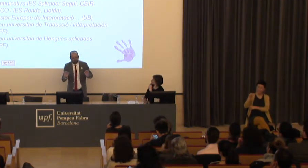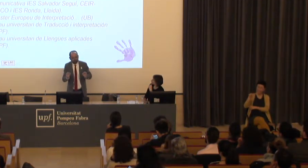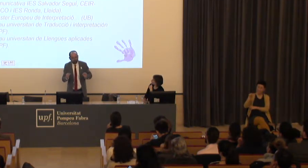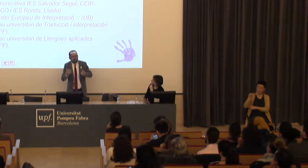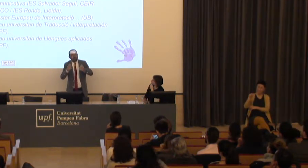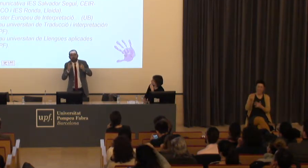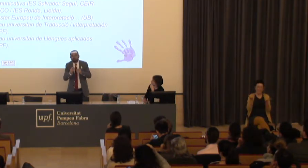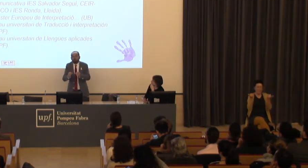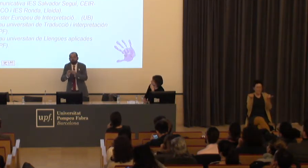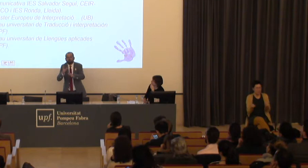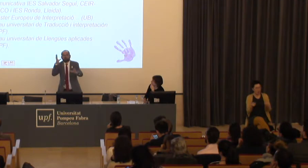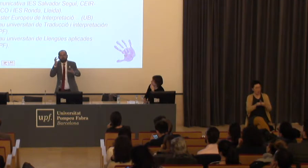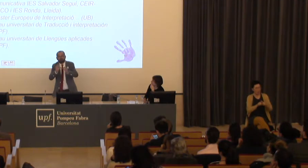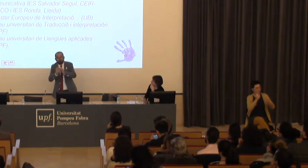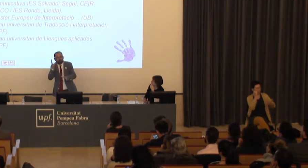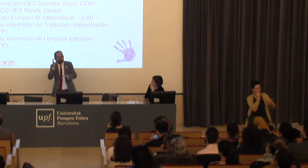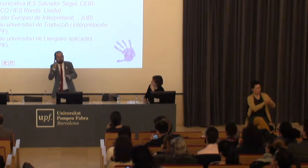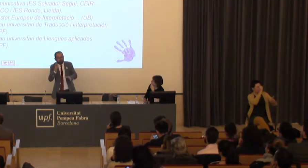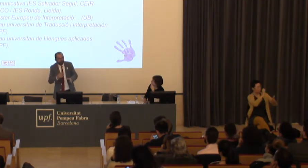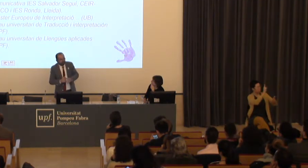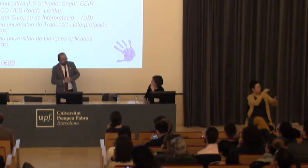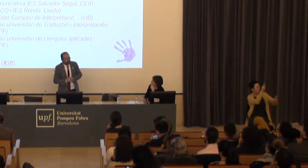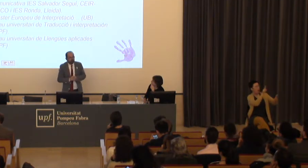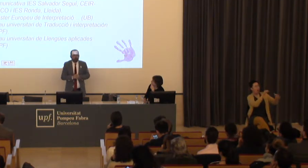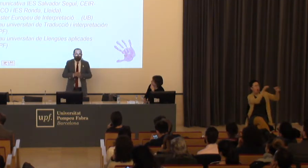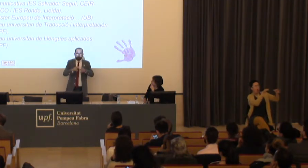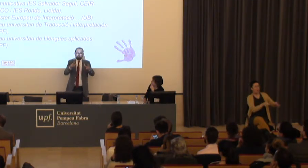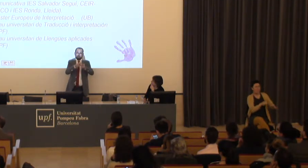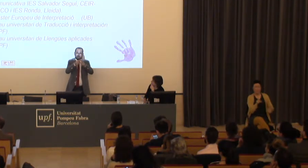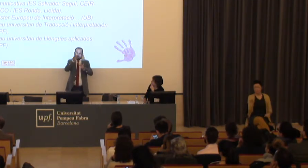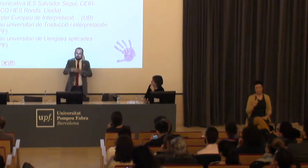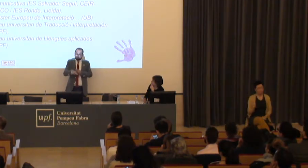No, encara no s'ha reconegut oficialment.